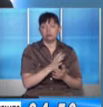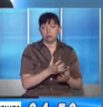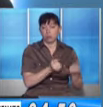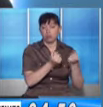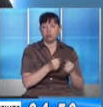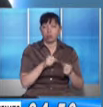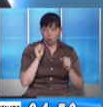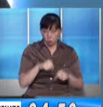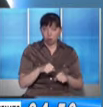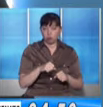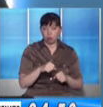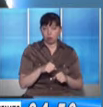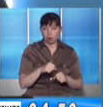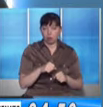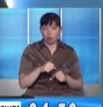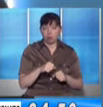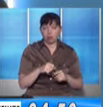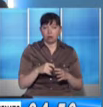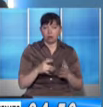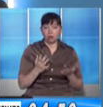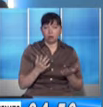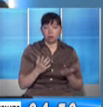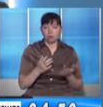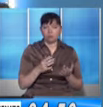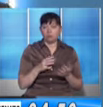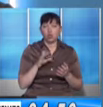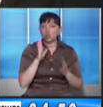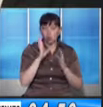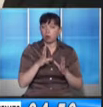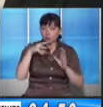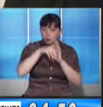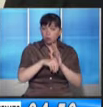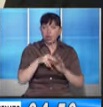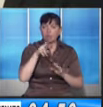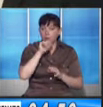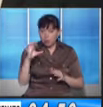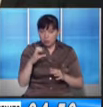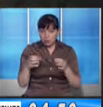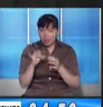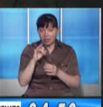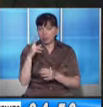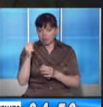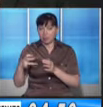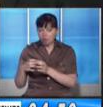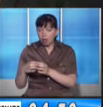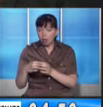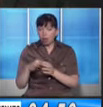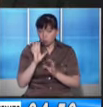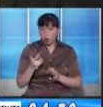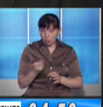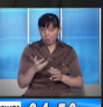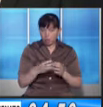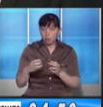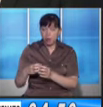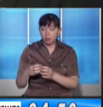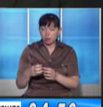fi creat într-o altă combinație decât platforma DA și PAS? Eu cred că